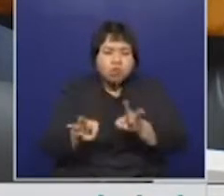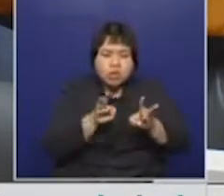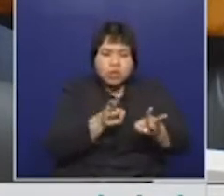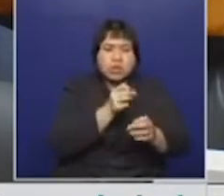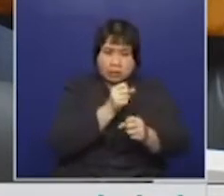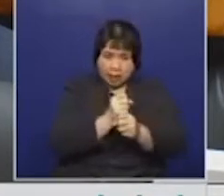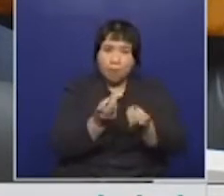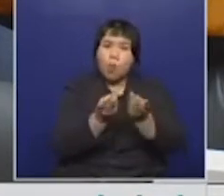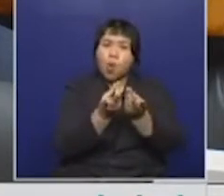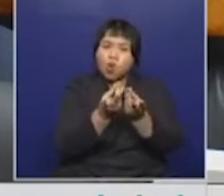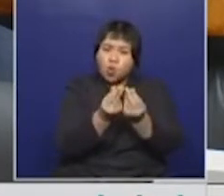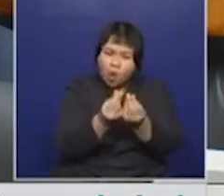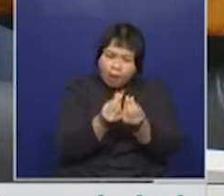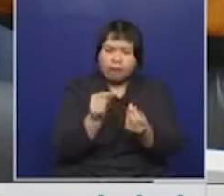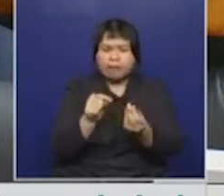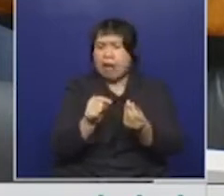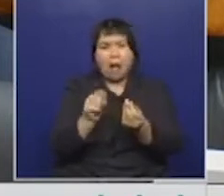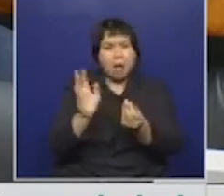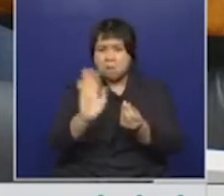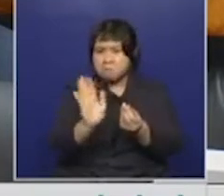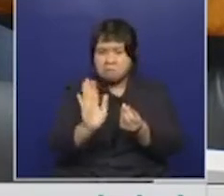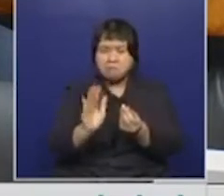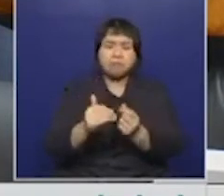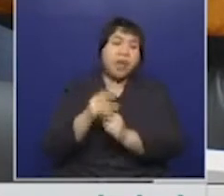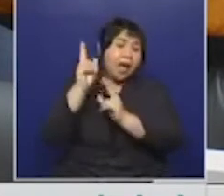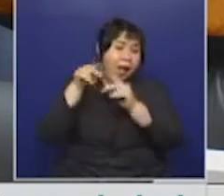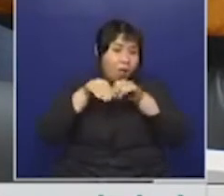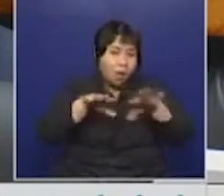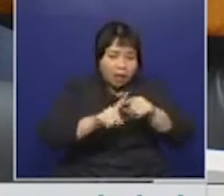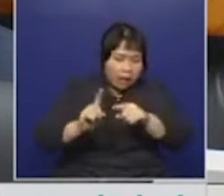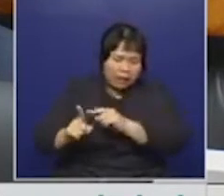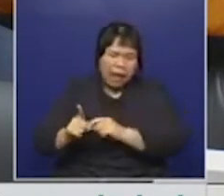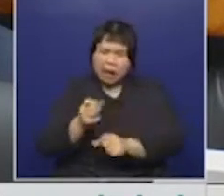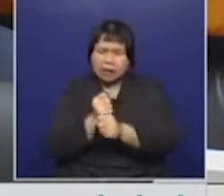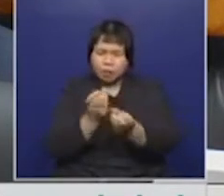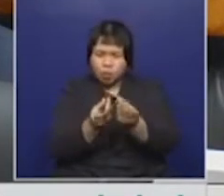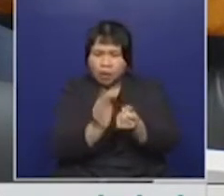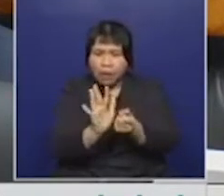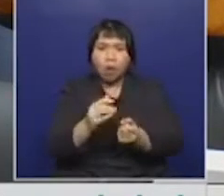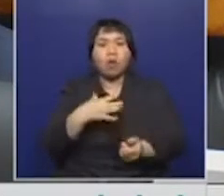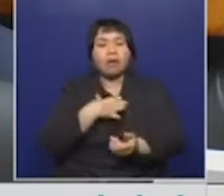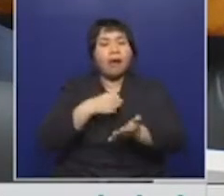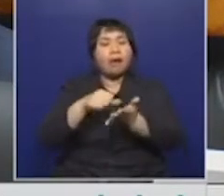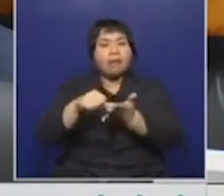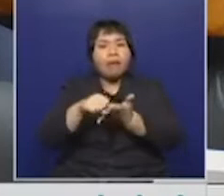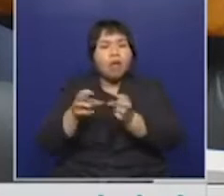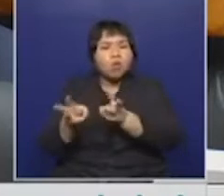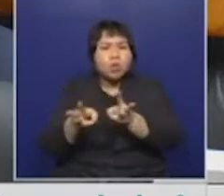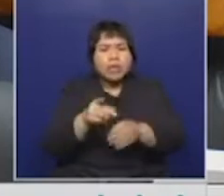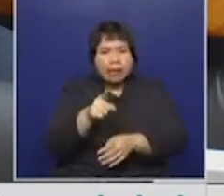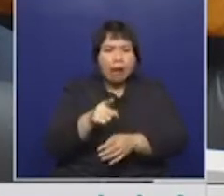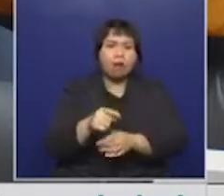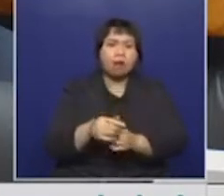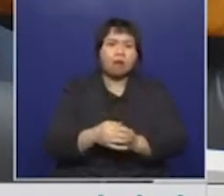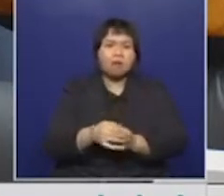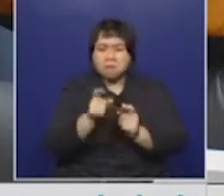เพื่อให้ตัวเลขนั้นไม่เป็นไปตามที่สื่อต่างๆนำเสนอท่านมีวิธีแก้ไขอย่างไรเพื่อไม่ให้ตัวเลขนั้นเป็นไป